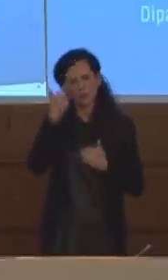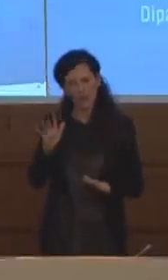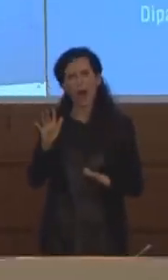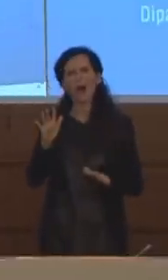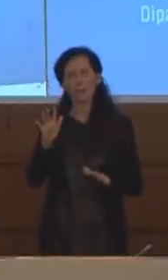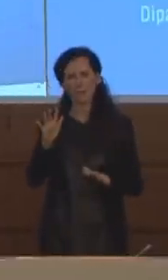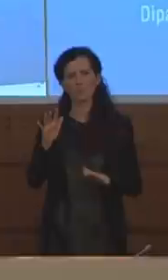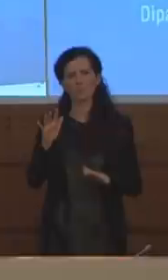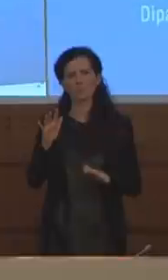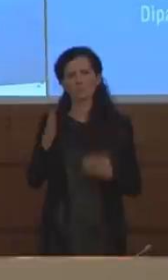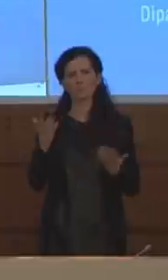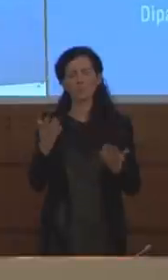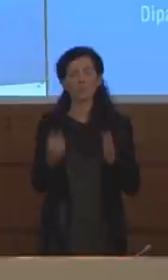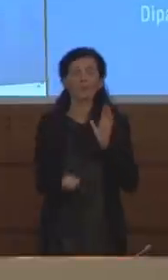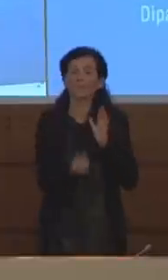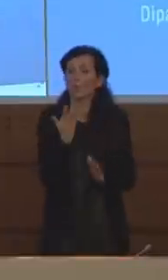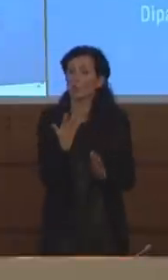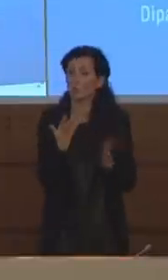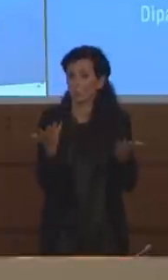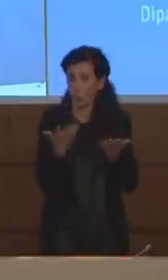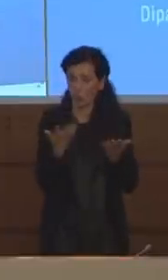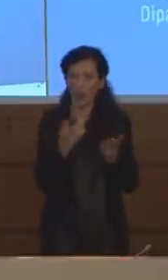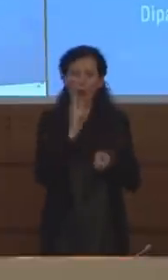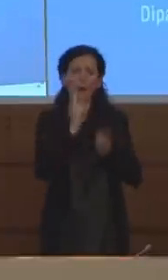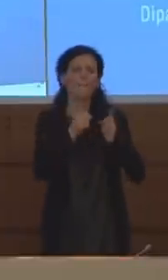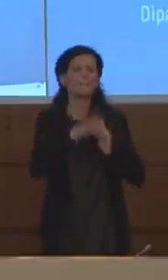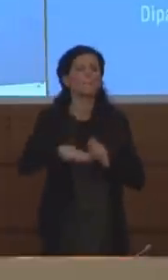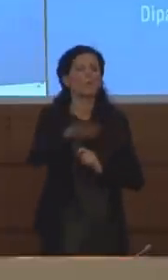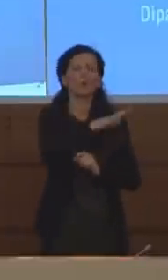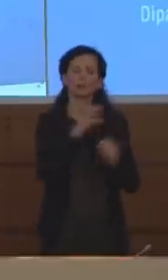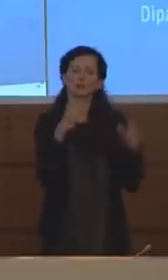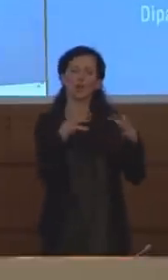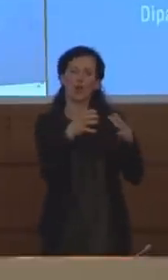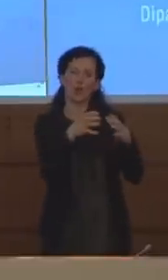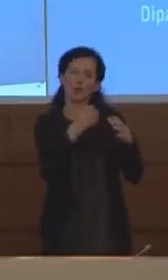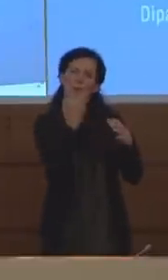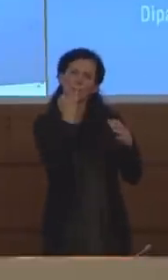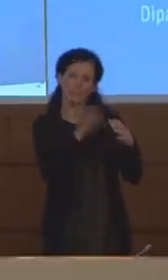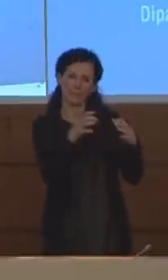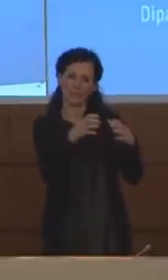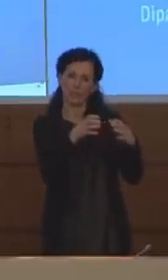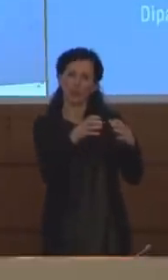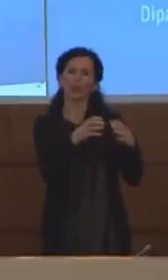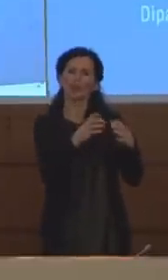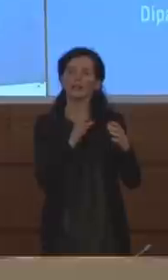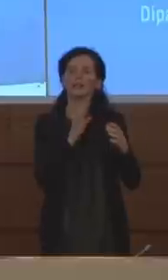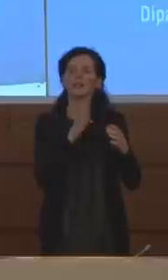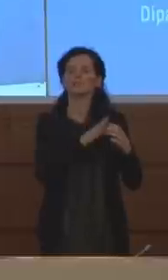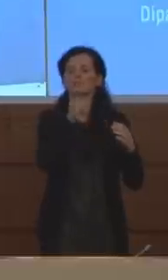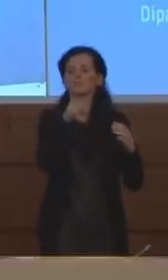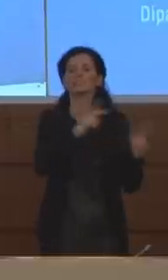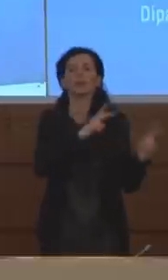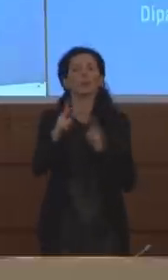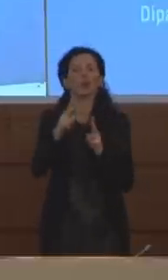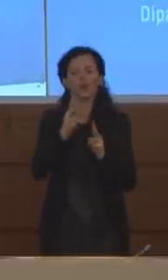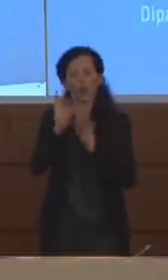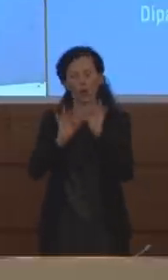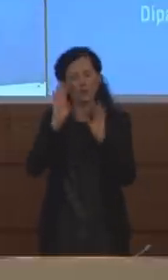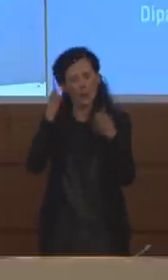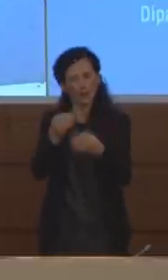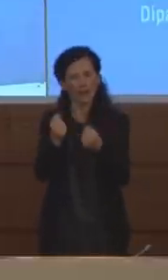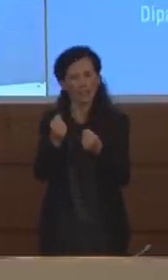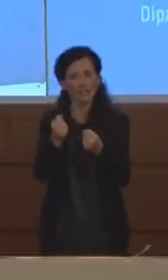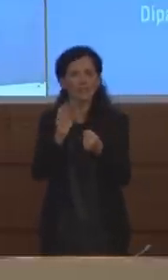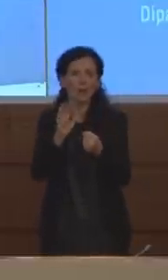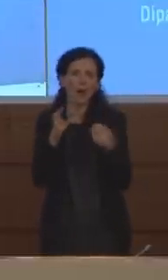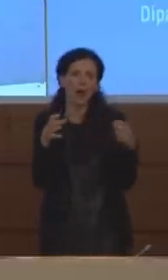fortunatamente una parte piccola della popolazione va in terapia intensiva ma avendo molti contagiati questa parte piccola comunque importante